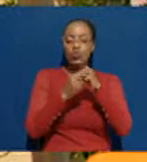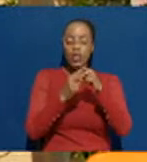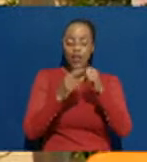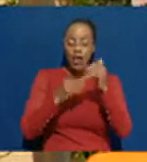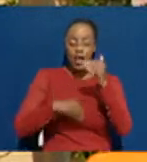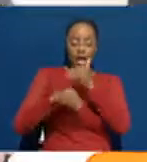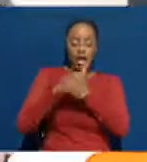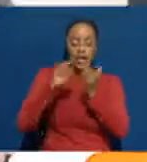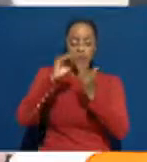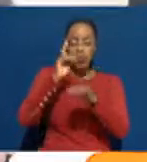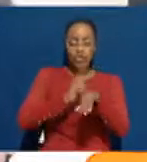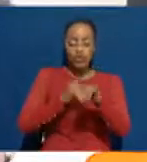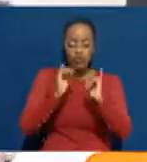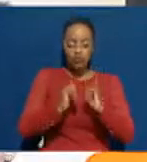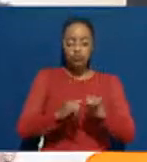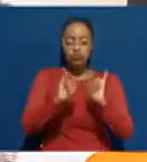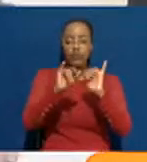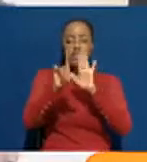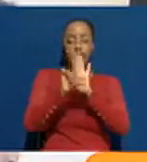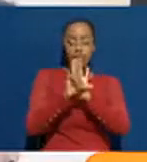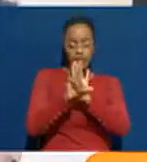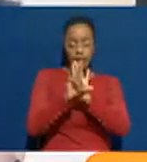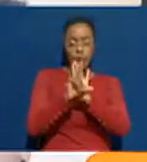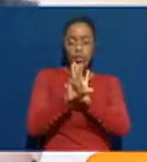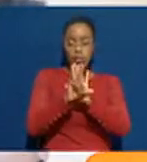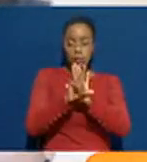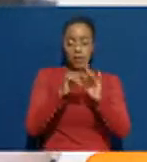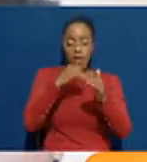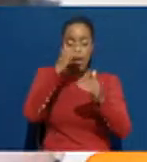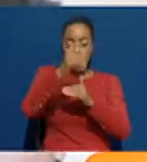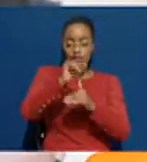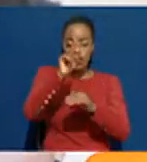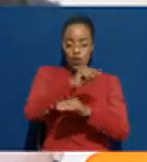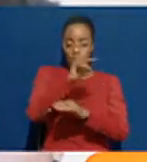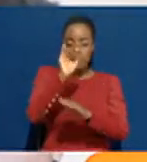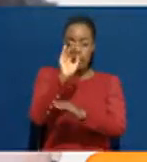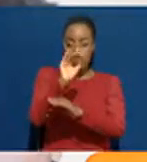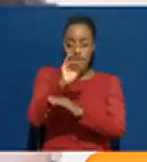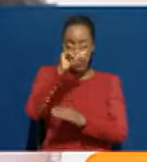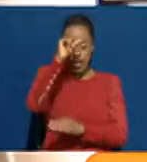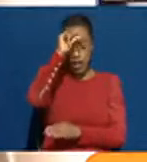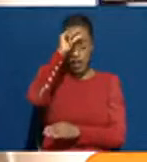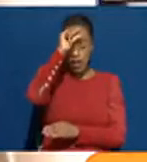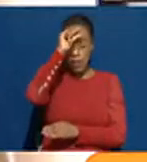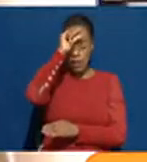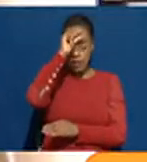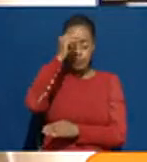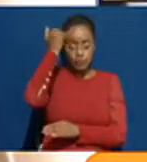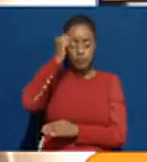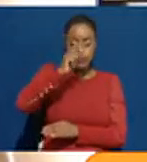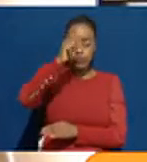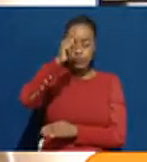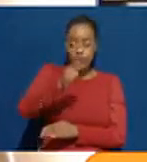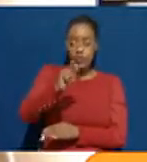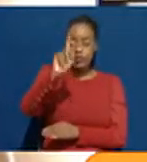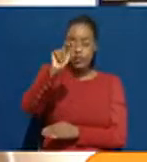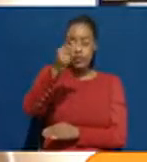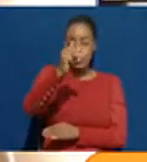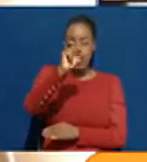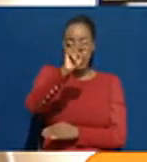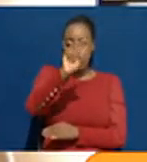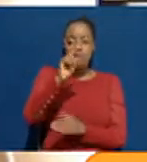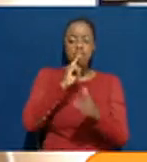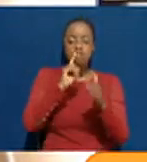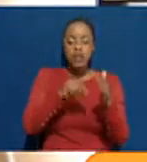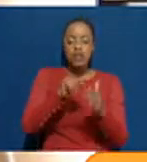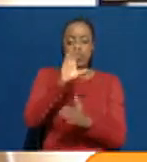wa kusitishwa kwa utekelezaji wa sheria hiyo baada ya kutupilia mbali ombi la serikali. Jaji Mugure Thande alisema waziri